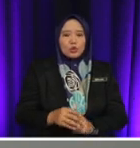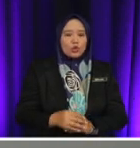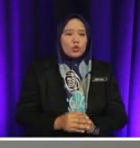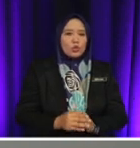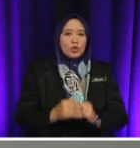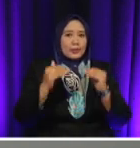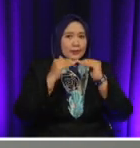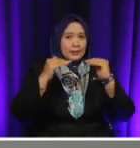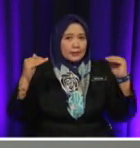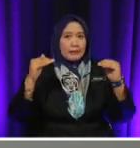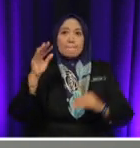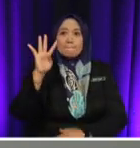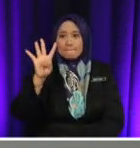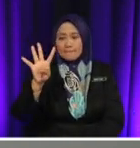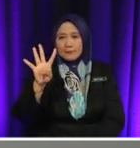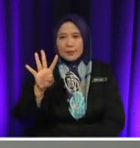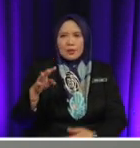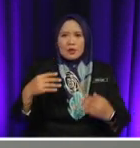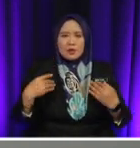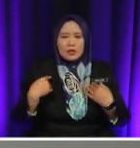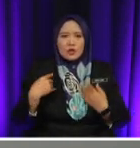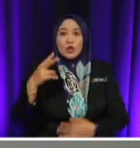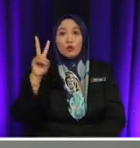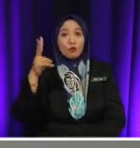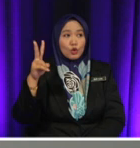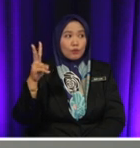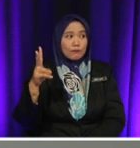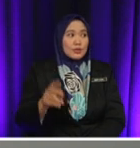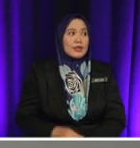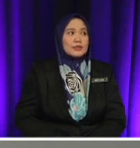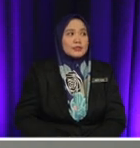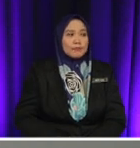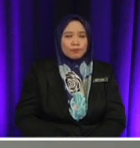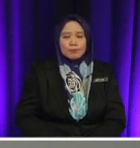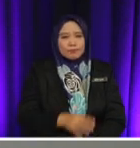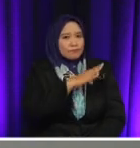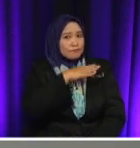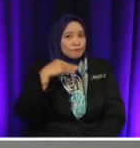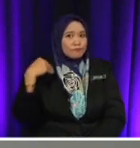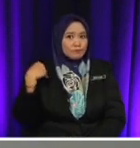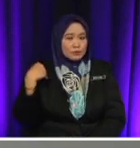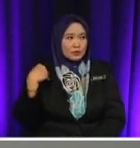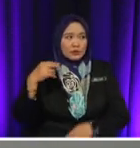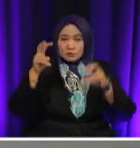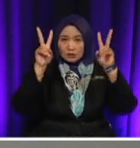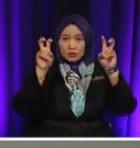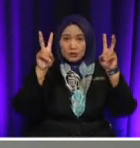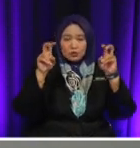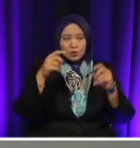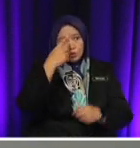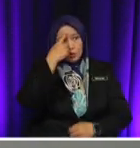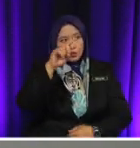tema EMP yang mengandungi 12 Bab Oke untuk tingkatan l juga ada empat tema